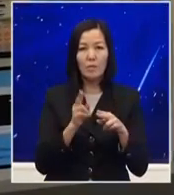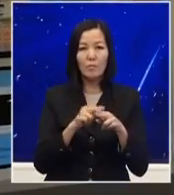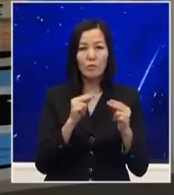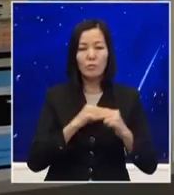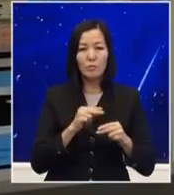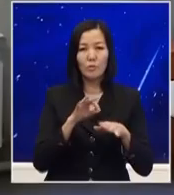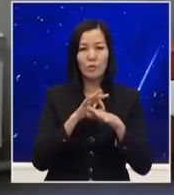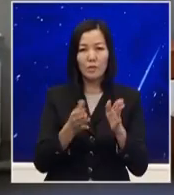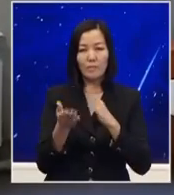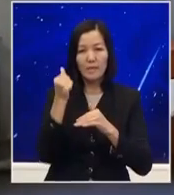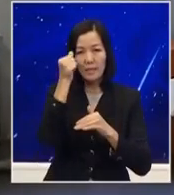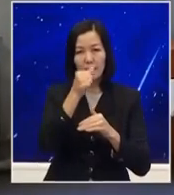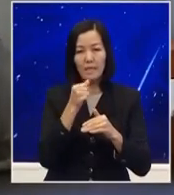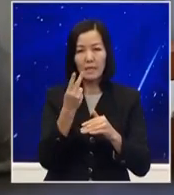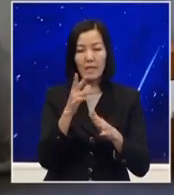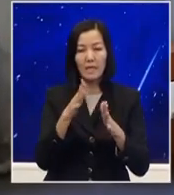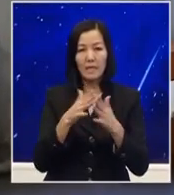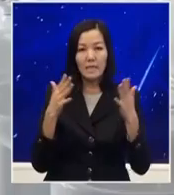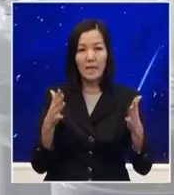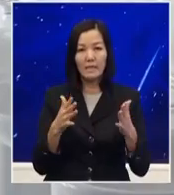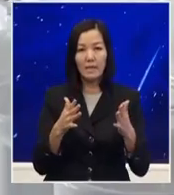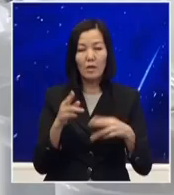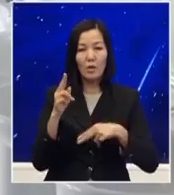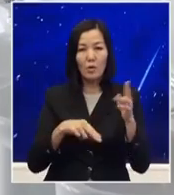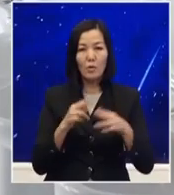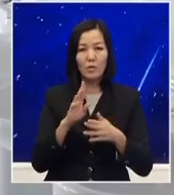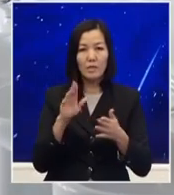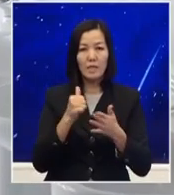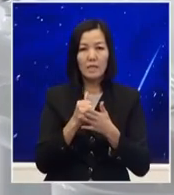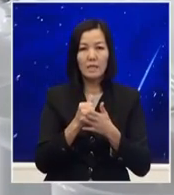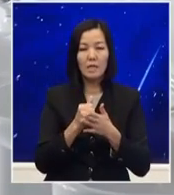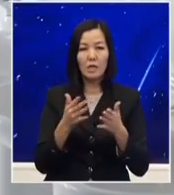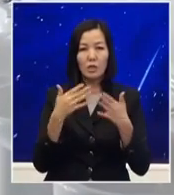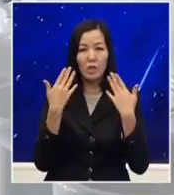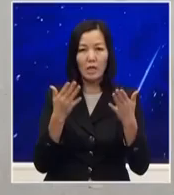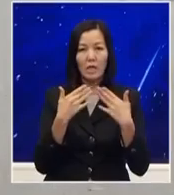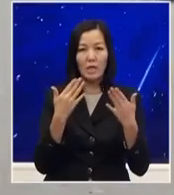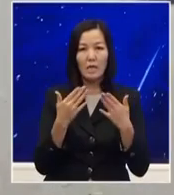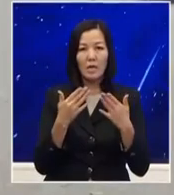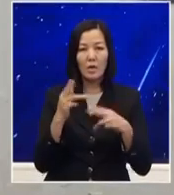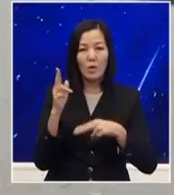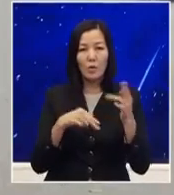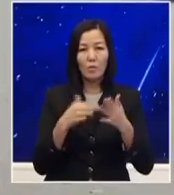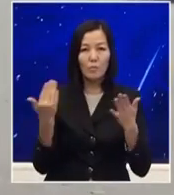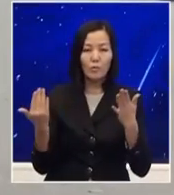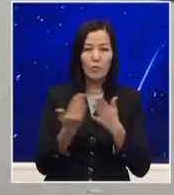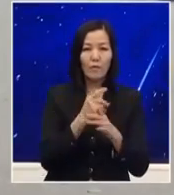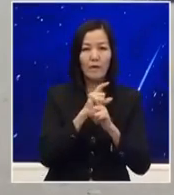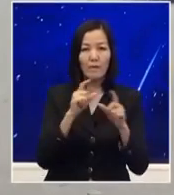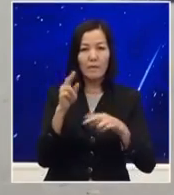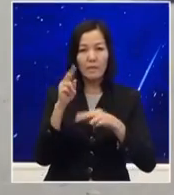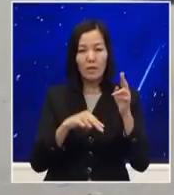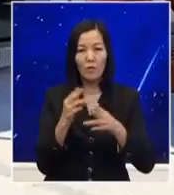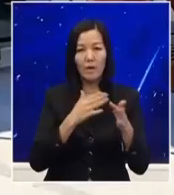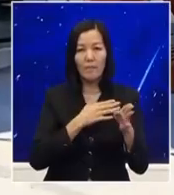ретте жұмыс өткен жылмен салыстырғанда екі есеге артқан. Құрылыста негізгі күш жеңіл модульді құрылымдардан заманауи